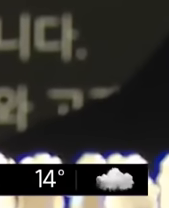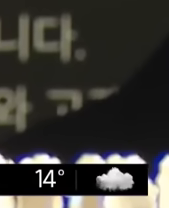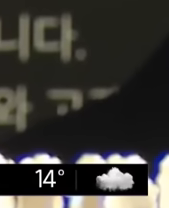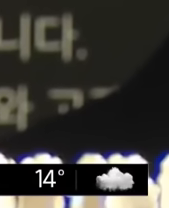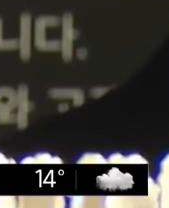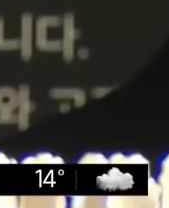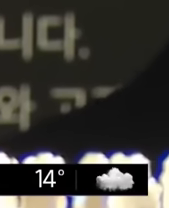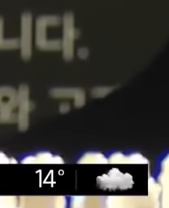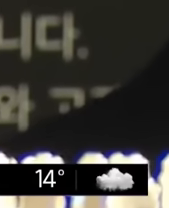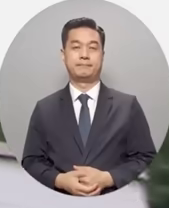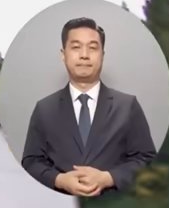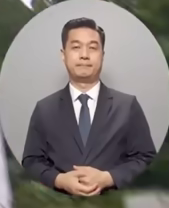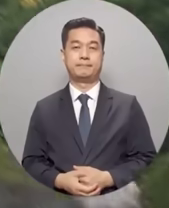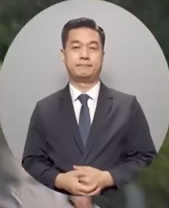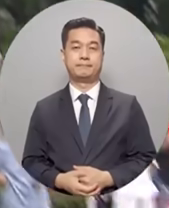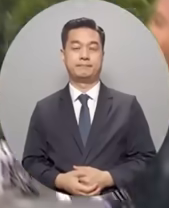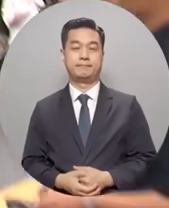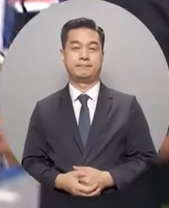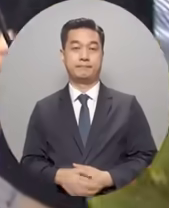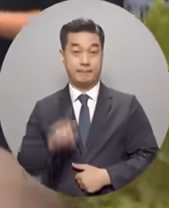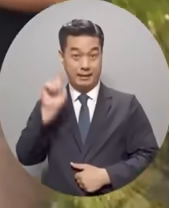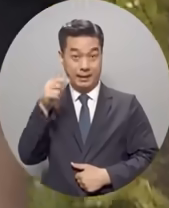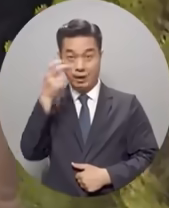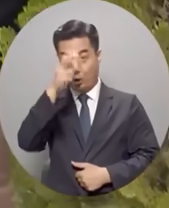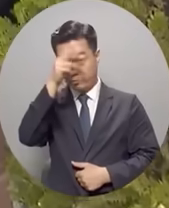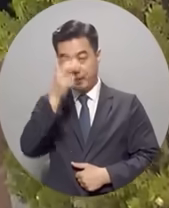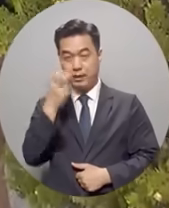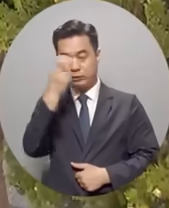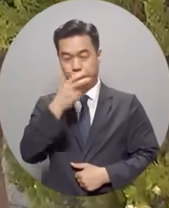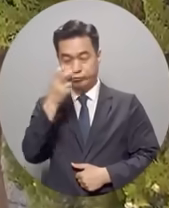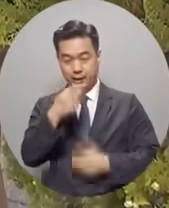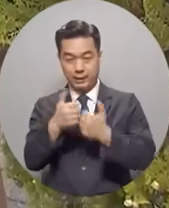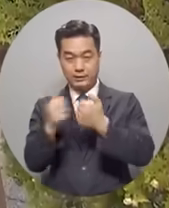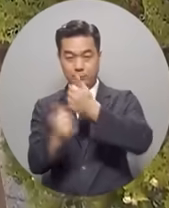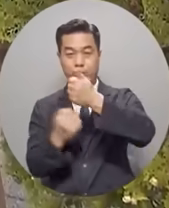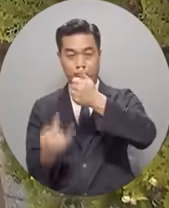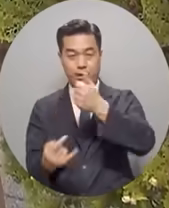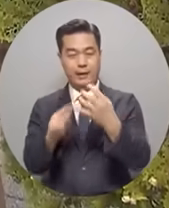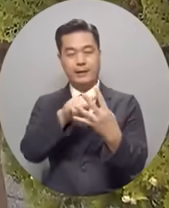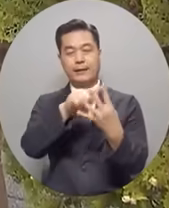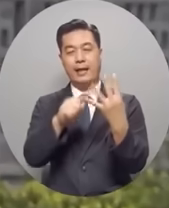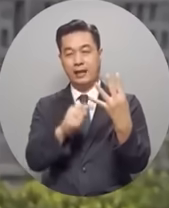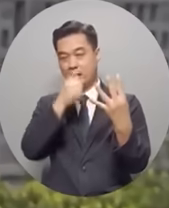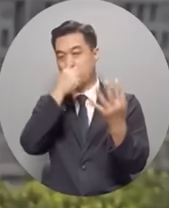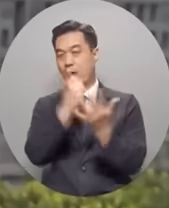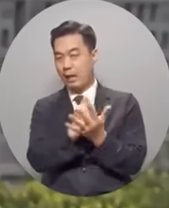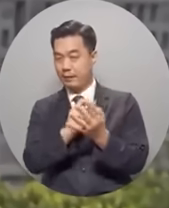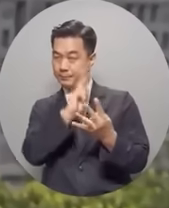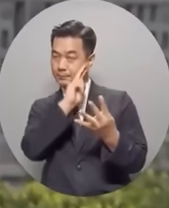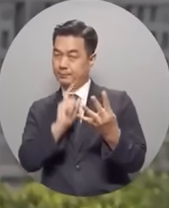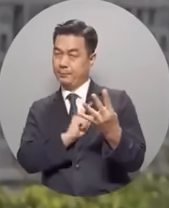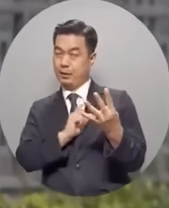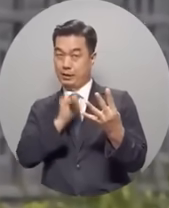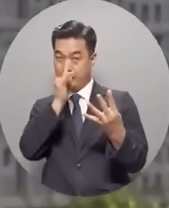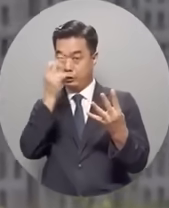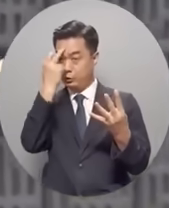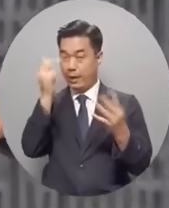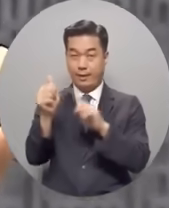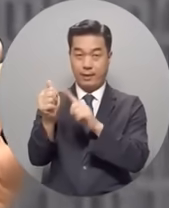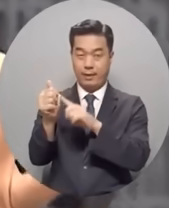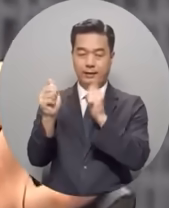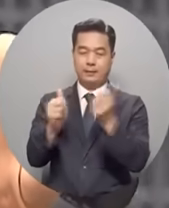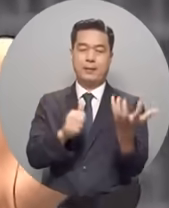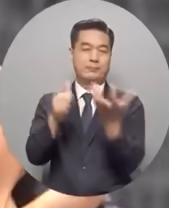김상훈입니다. 내일 검찰 수사심의위원회는 네 가지 혐의를 받고 있는 최재형 목사를 재판에 넘길지